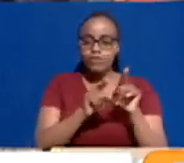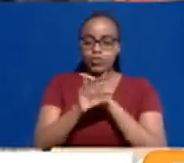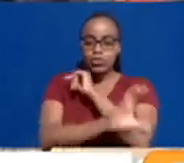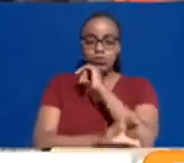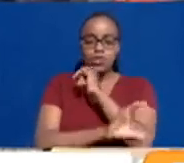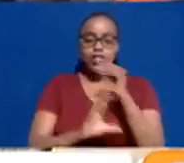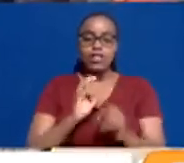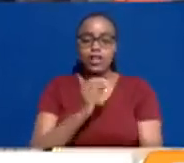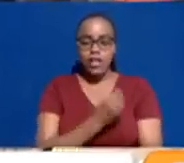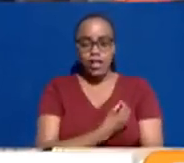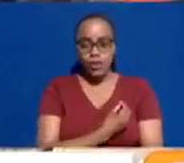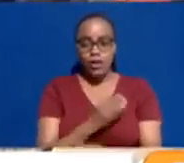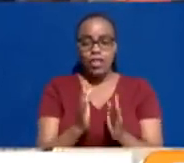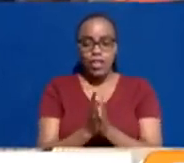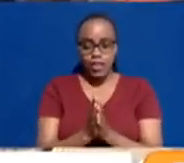country,